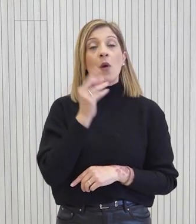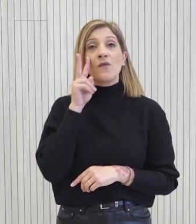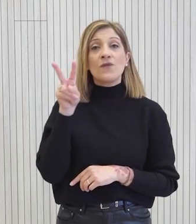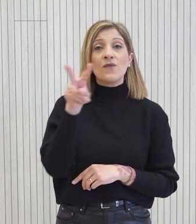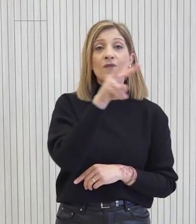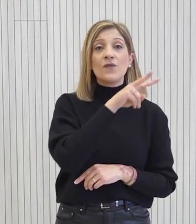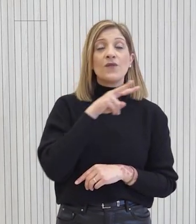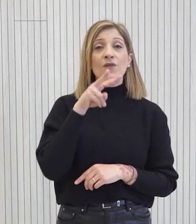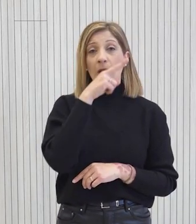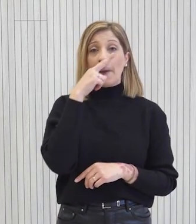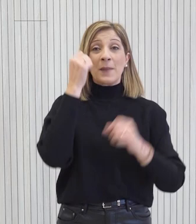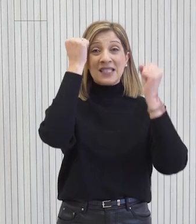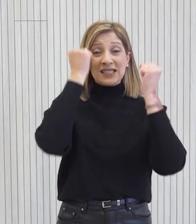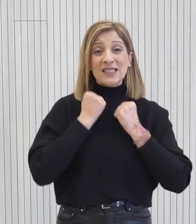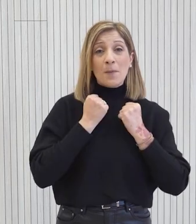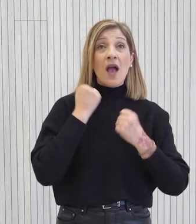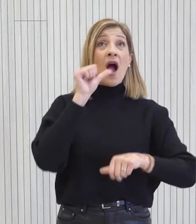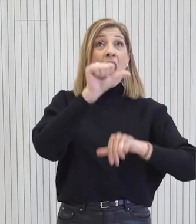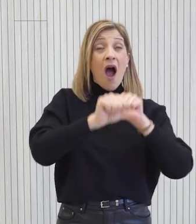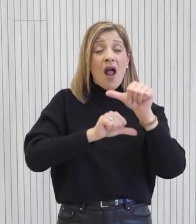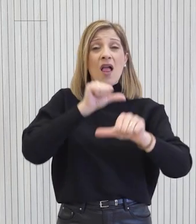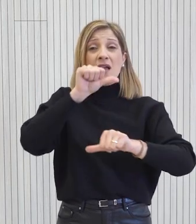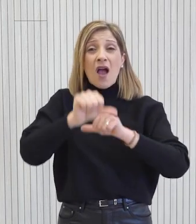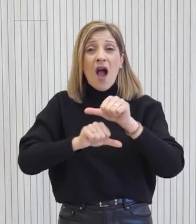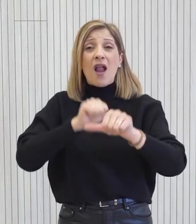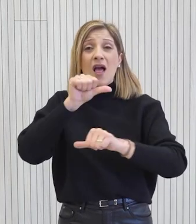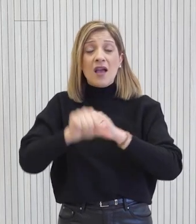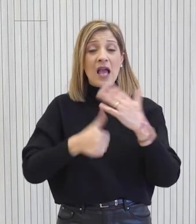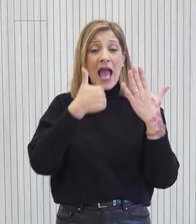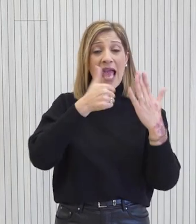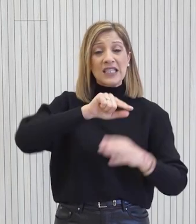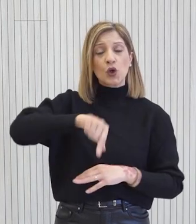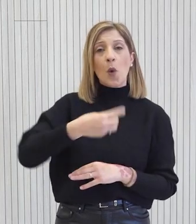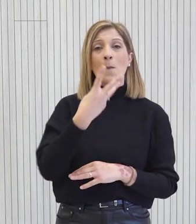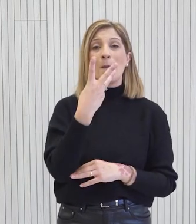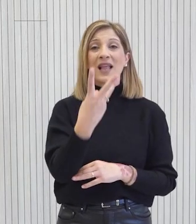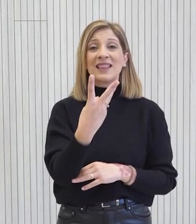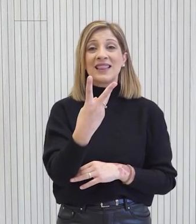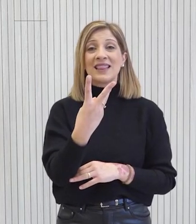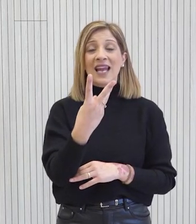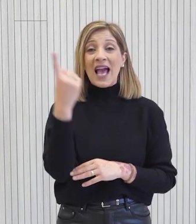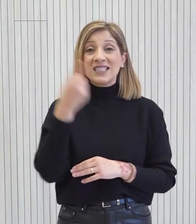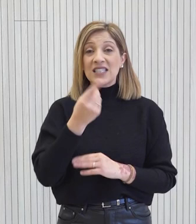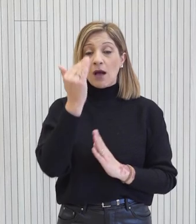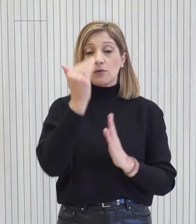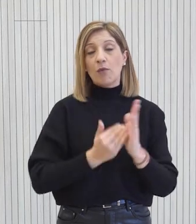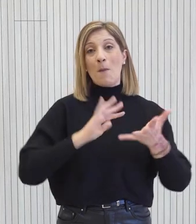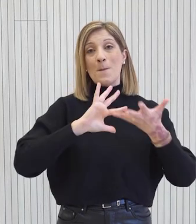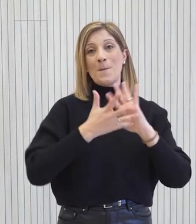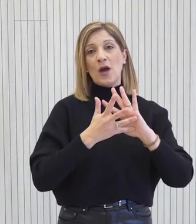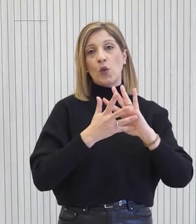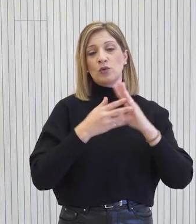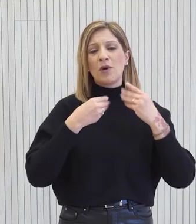ότι οι επιπτώσεις της ανθρωπογενούς κλιματικής αλλαγής μείωσαν κατά 6,3% την παγκόσμια οικονομική παραγωγή το προηγούμενο